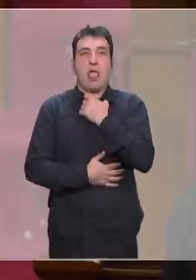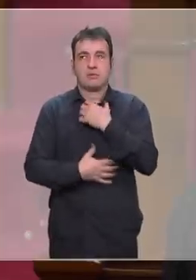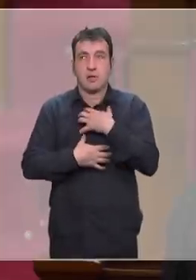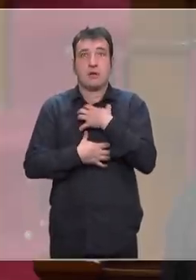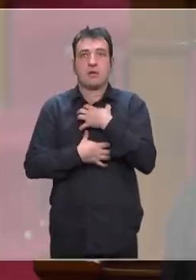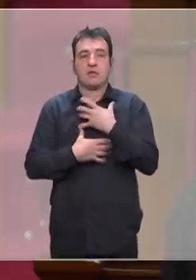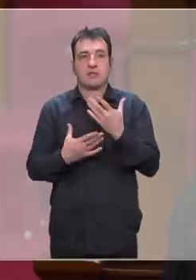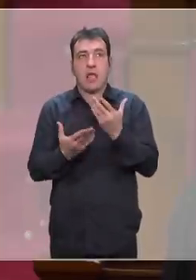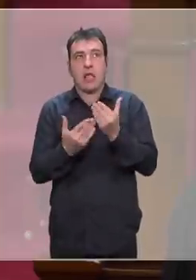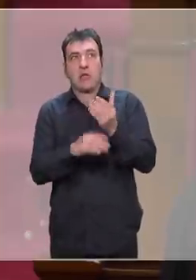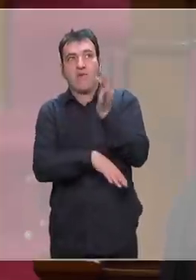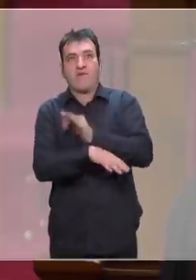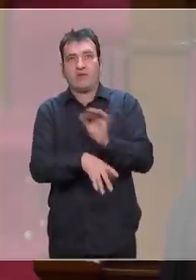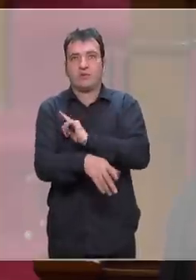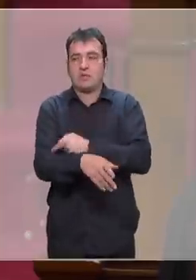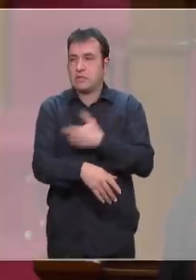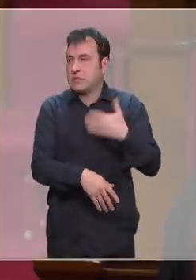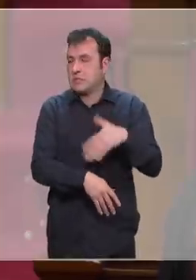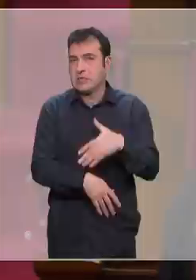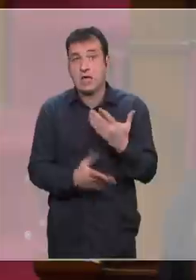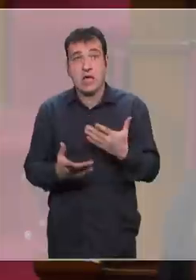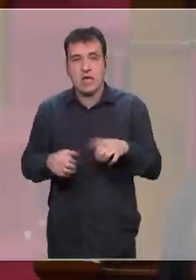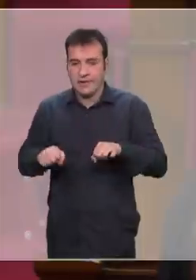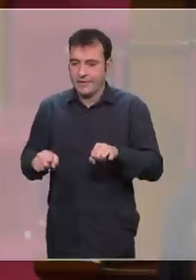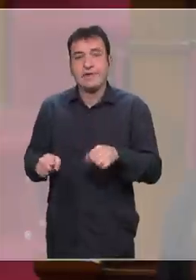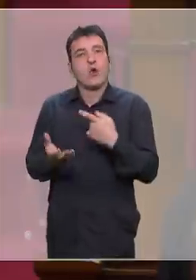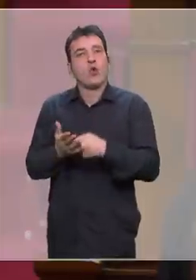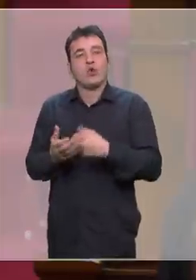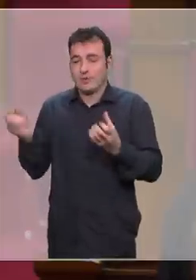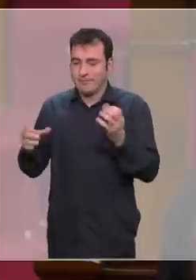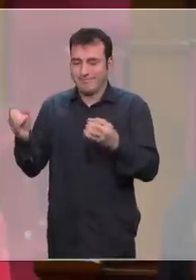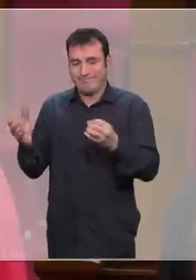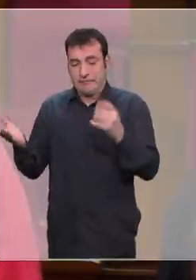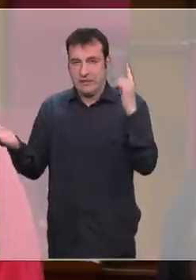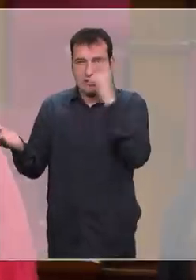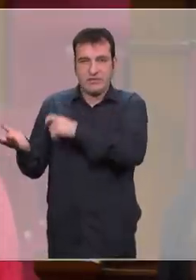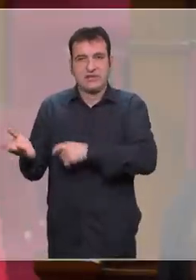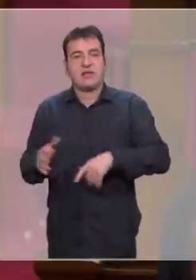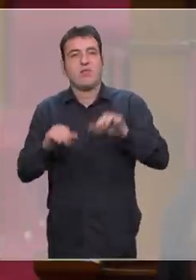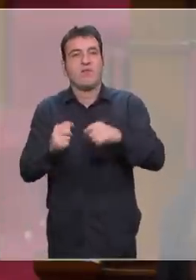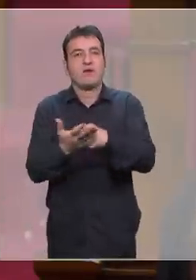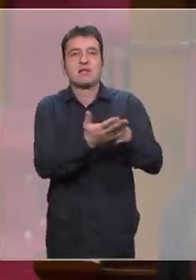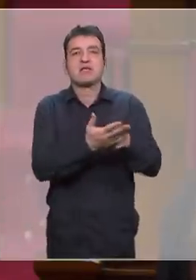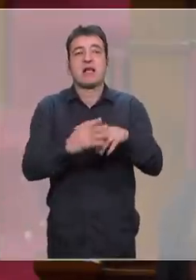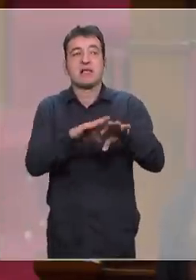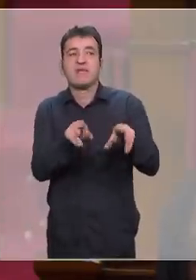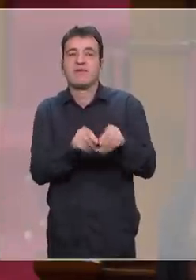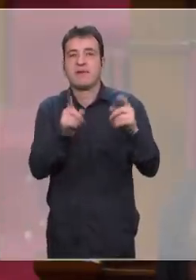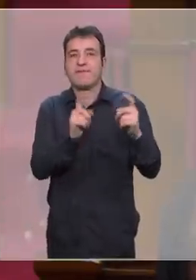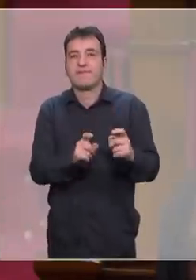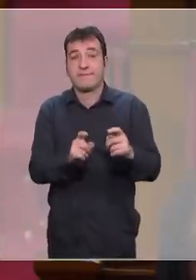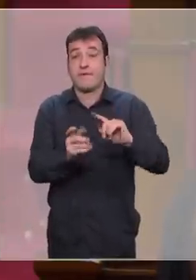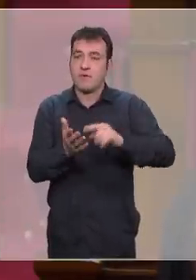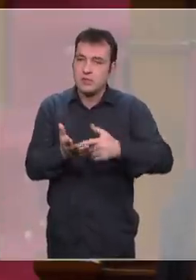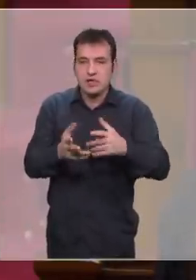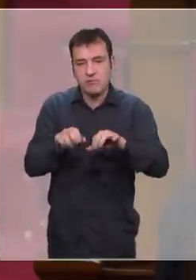dans l'attente des factures d'énergie et n'arrivent plus à remplir leur caddie. La baisse du pouvoir d'achat des ménages les contraint à s'orienter vers des produits